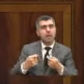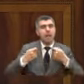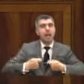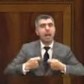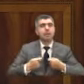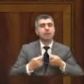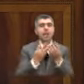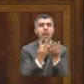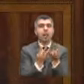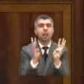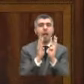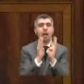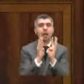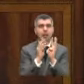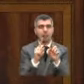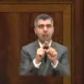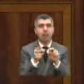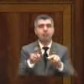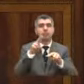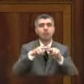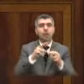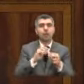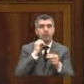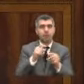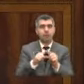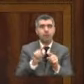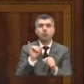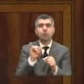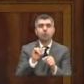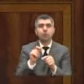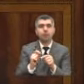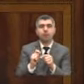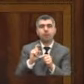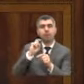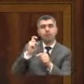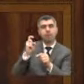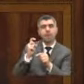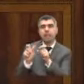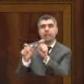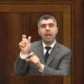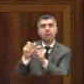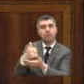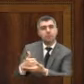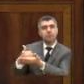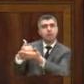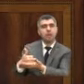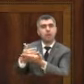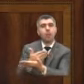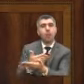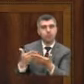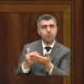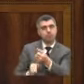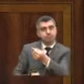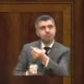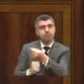اليقظة، بدينا كنشتغلوا ديال أشنو هما التعويضات اللي غادي يمكن لهم يتعطاو في هاد الفترة اللي هي